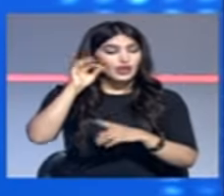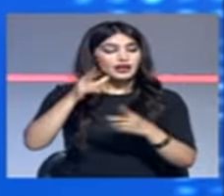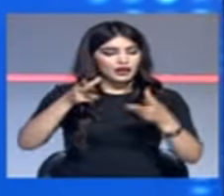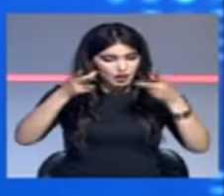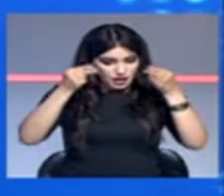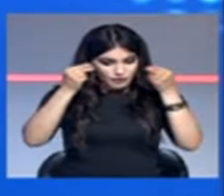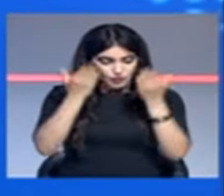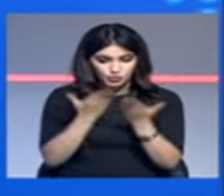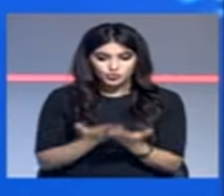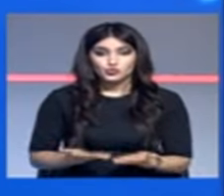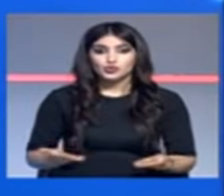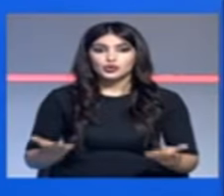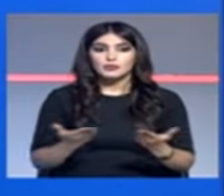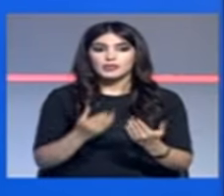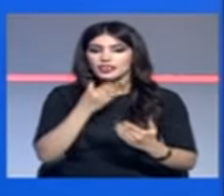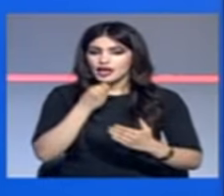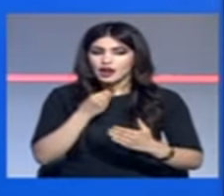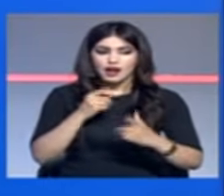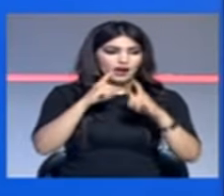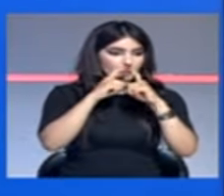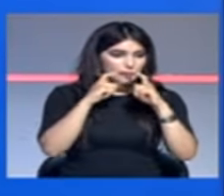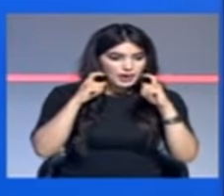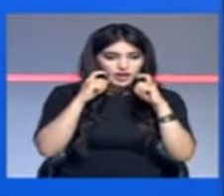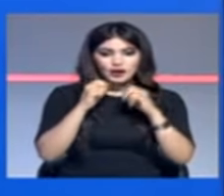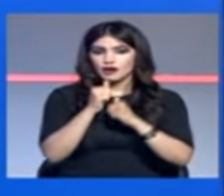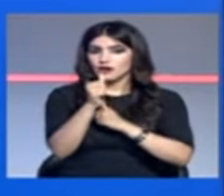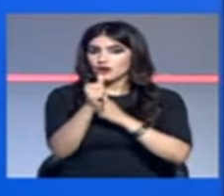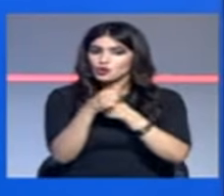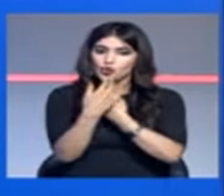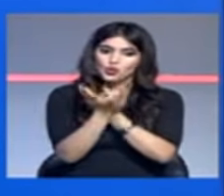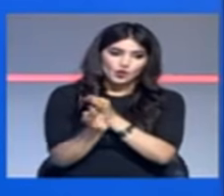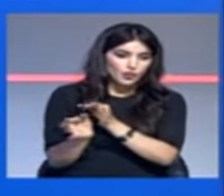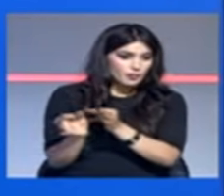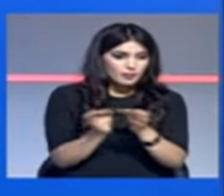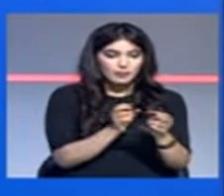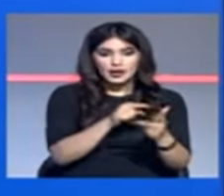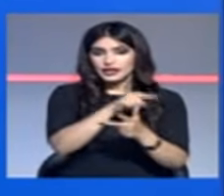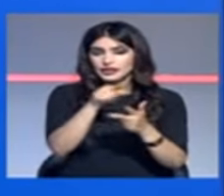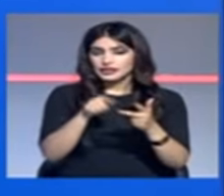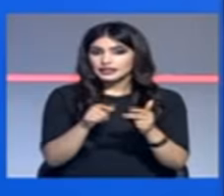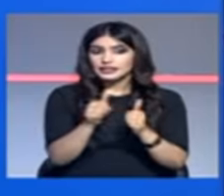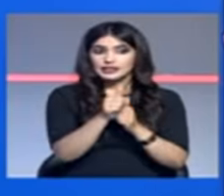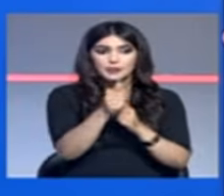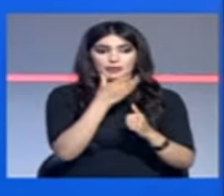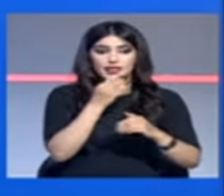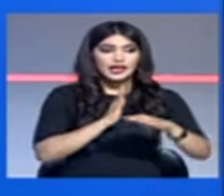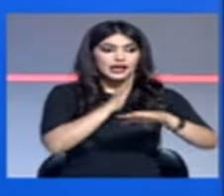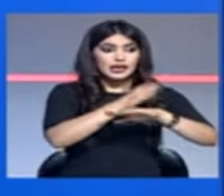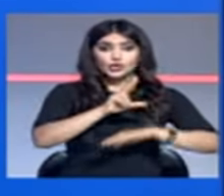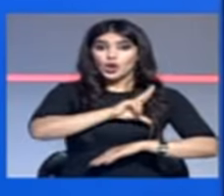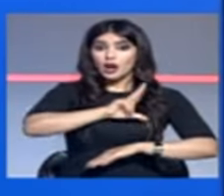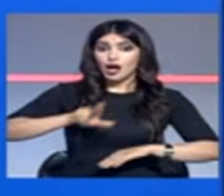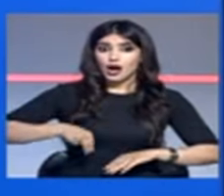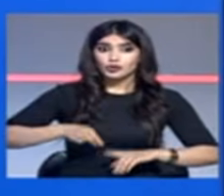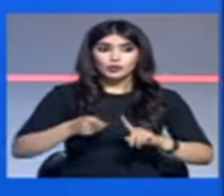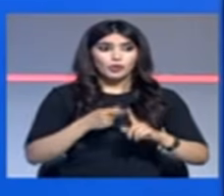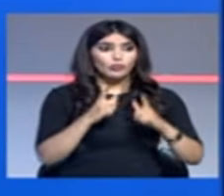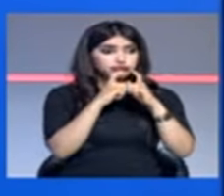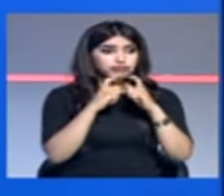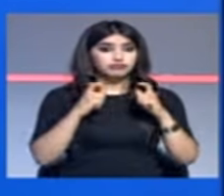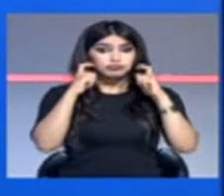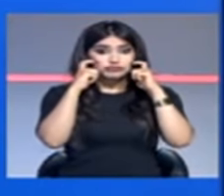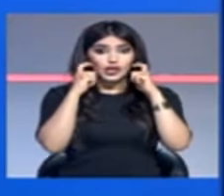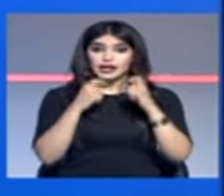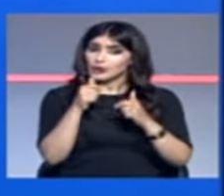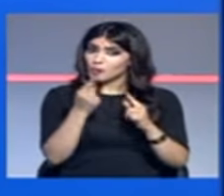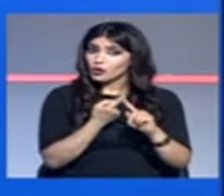نفهموا اللي كل جيست حاجه سهله، نلبسوا هالكمامه وقت اللي ندخل العطار، لويش نلصق غيري؟